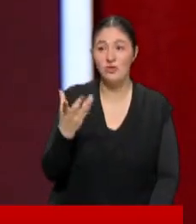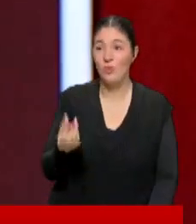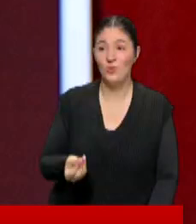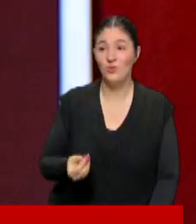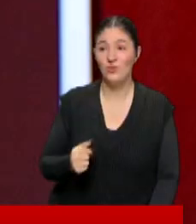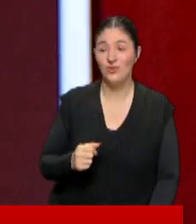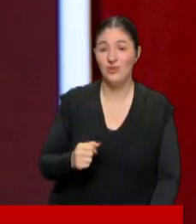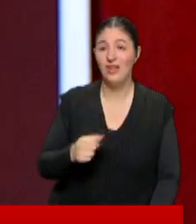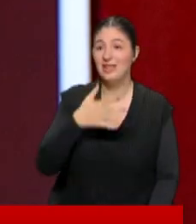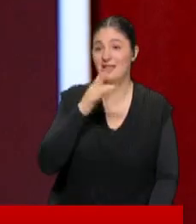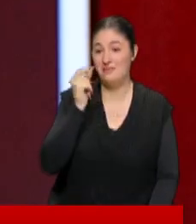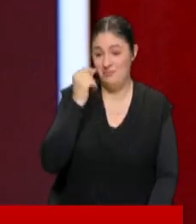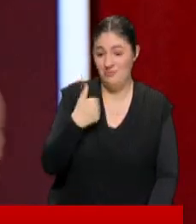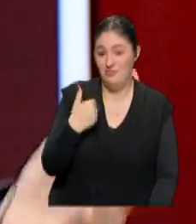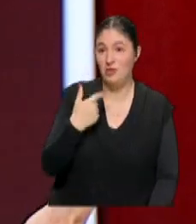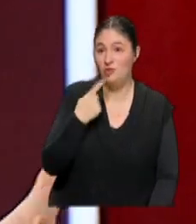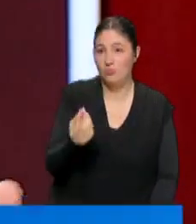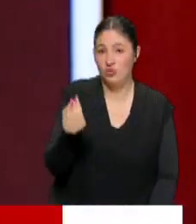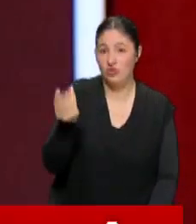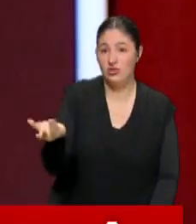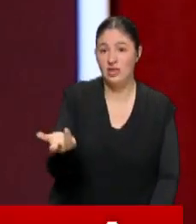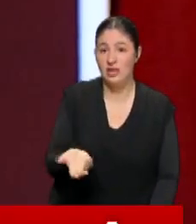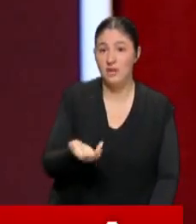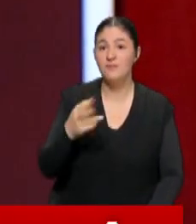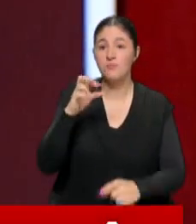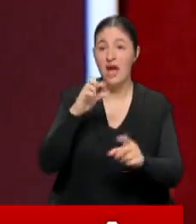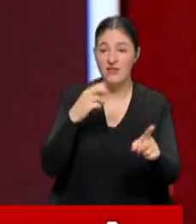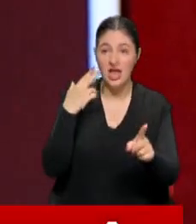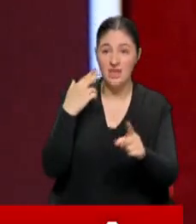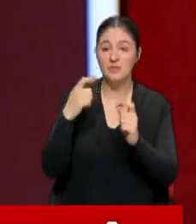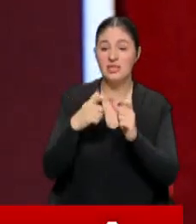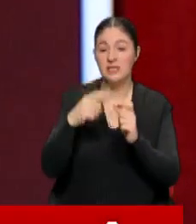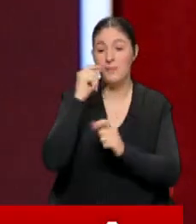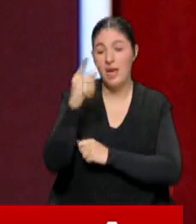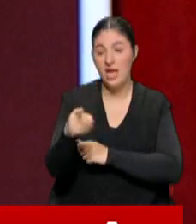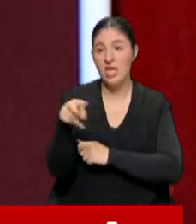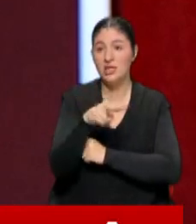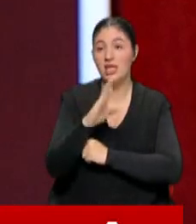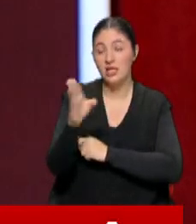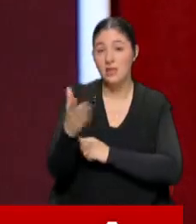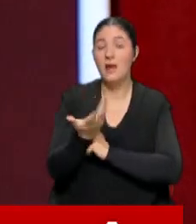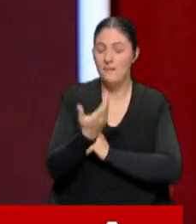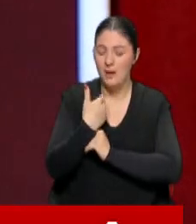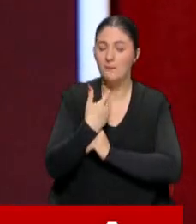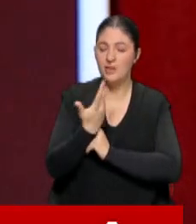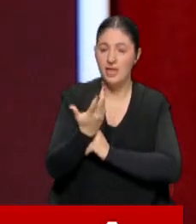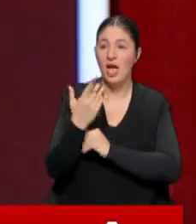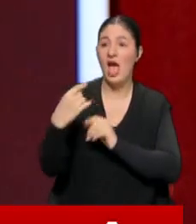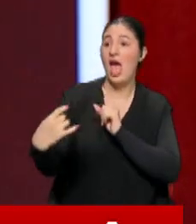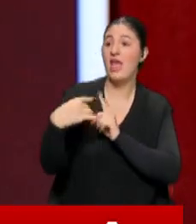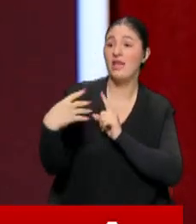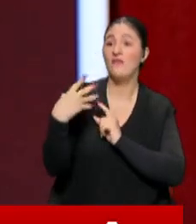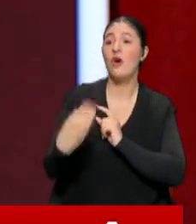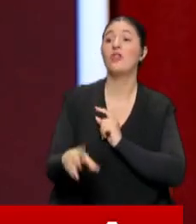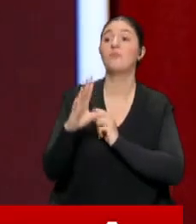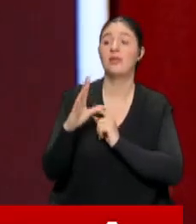oldu Deniz Zeyrek söylediğim şey çıktı işte Pervin Buldan Sırrı Süreyya Önder gitti Ben bir de Yani hedef tahtasına